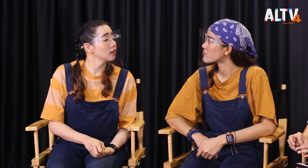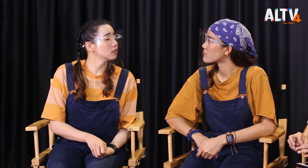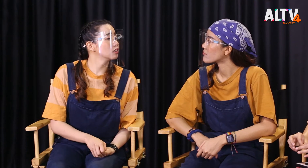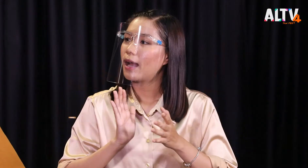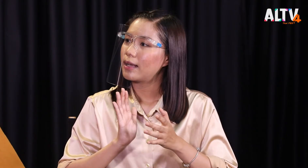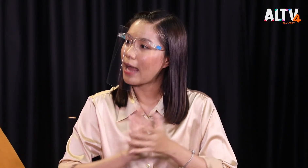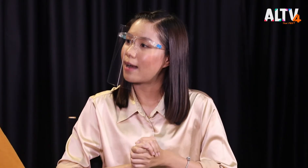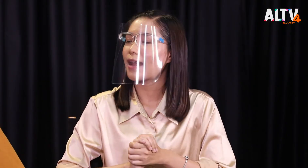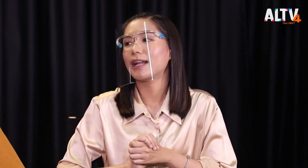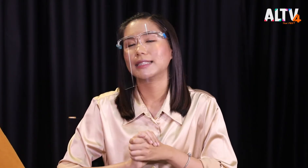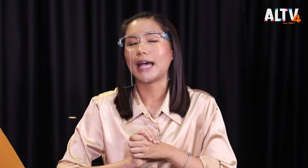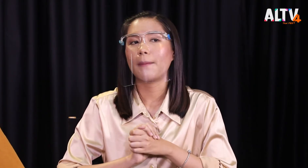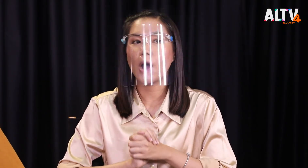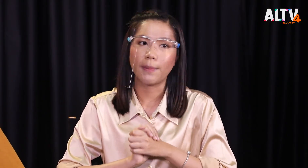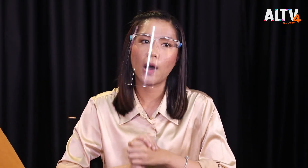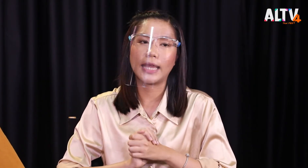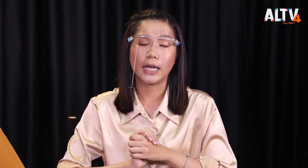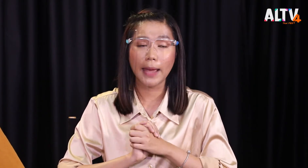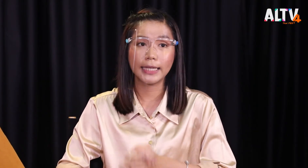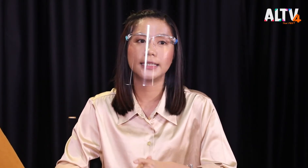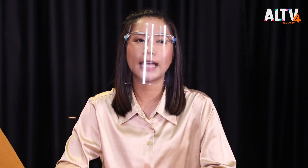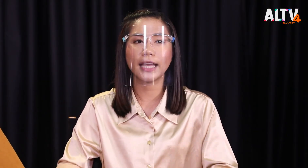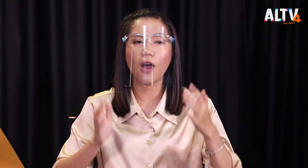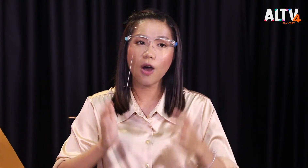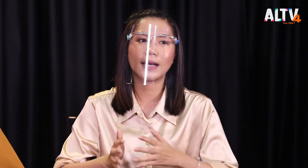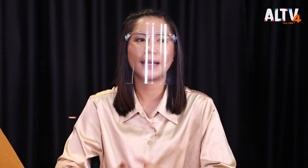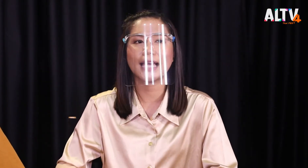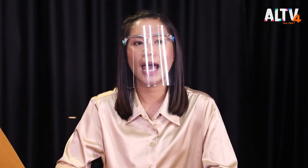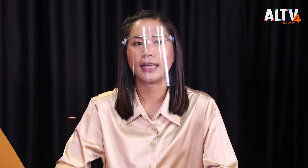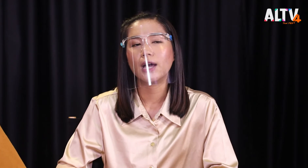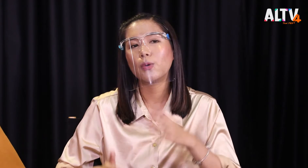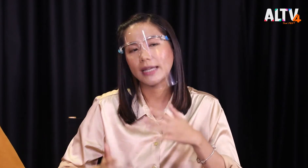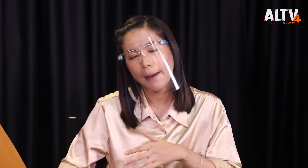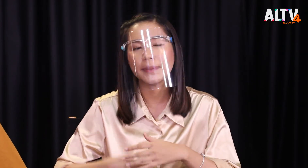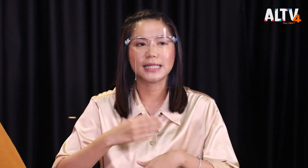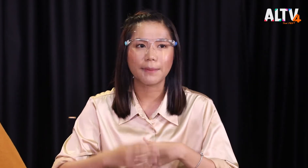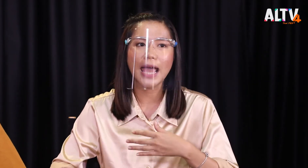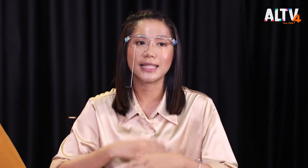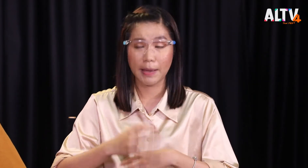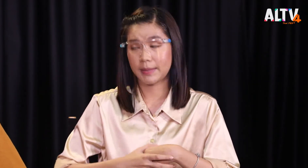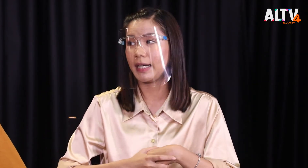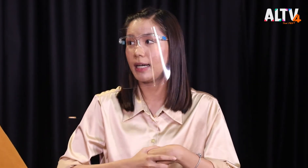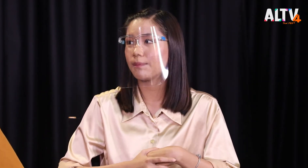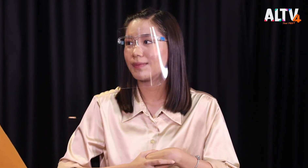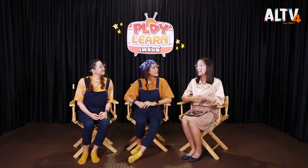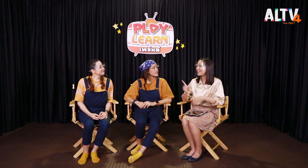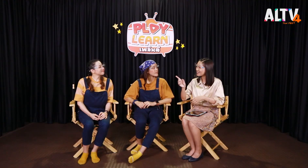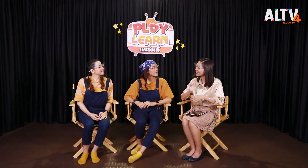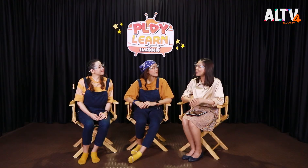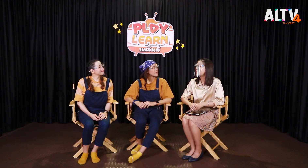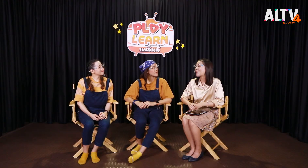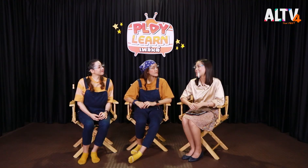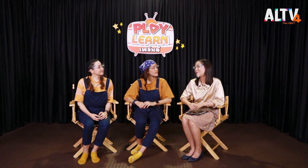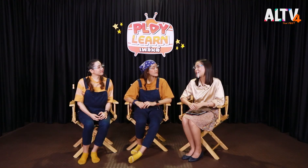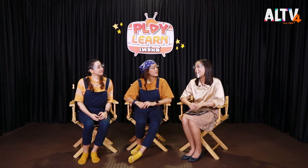หรอคะ อย่างแรกนะจ๊ะบ่อยพอเนี่ยก็หมายถึงการออกกำลังกายควรทำประจำอย่างสม่ำเสมอแล้วทั้งส